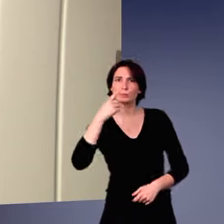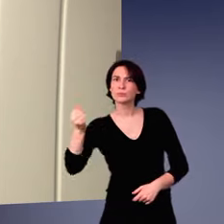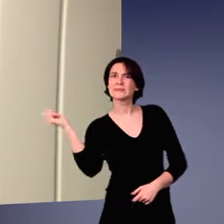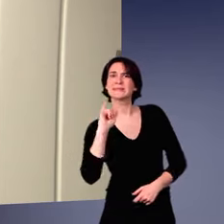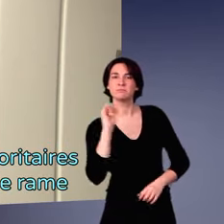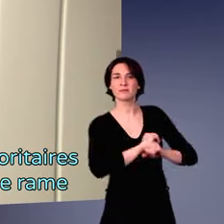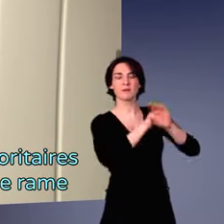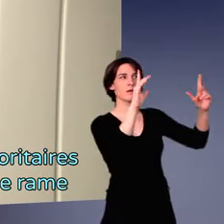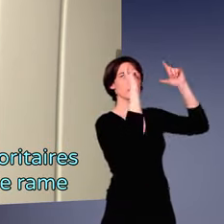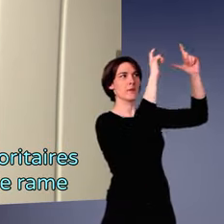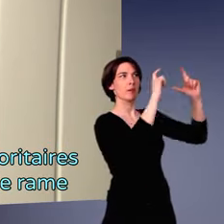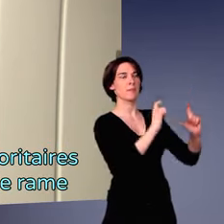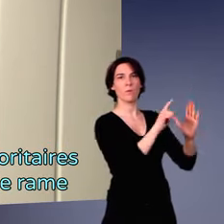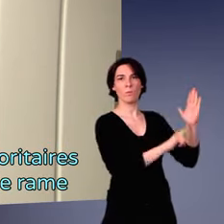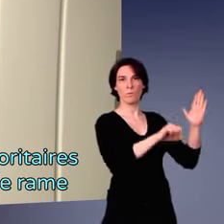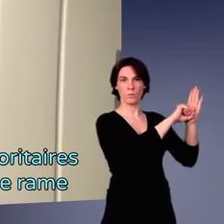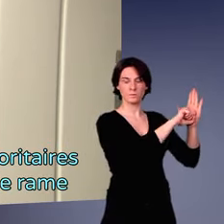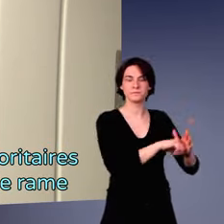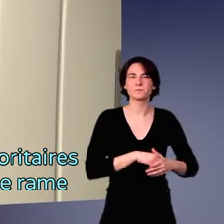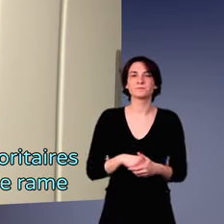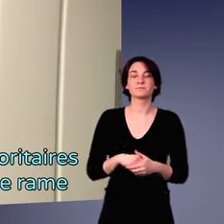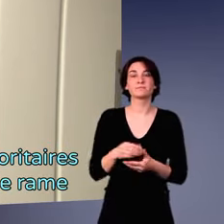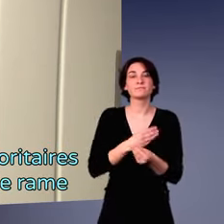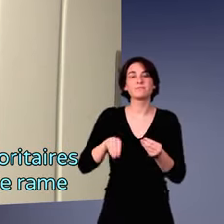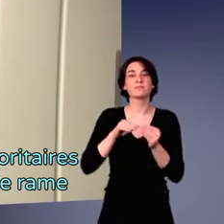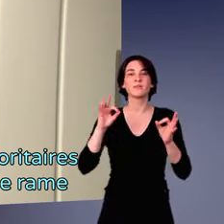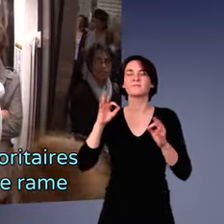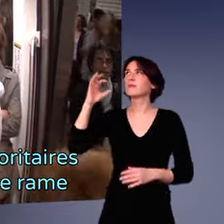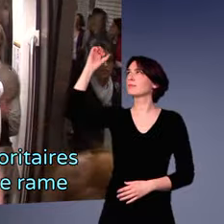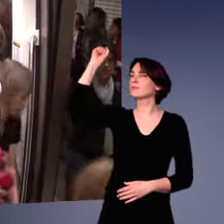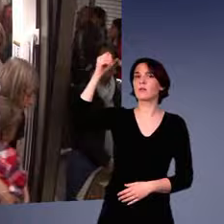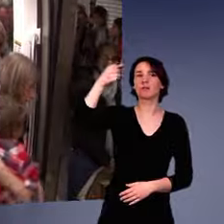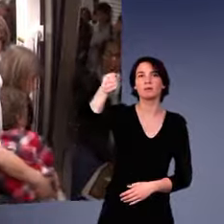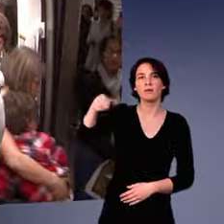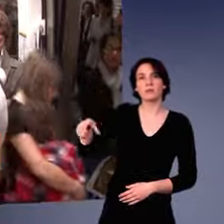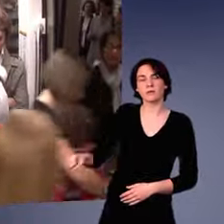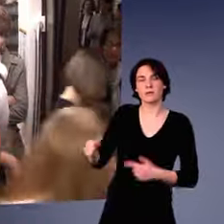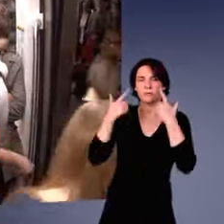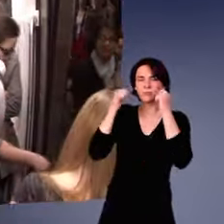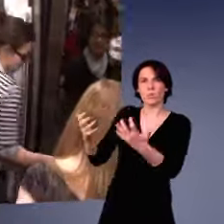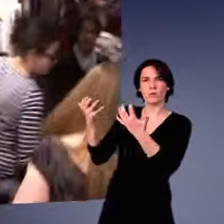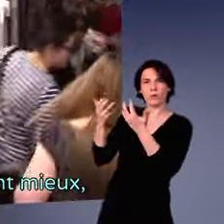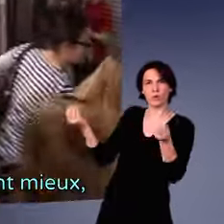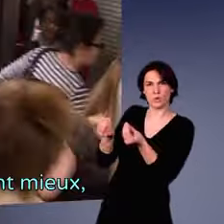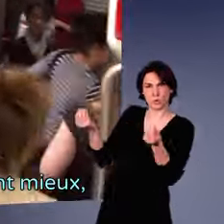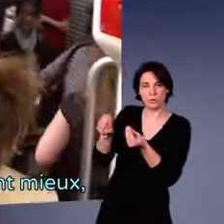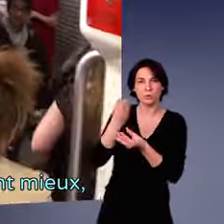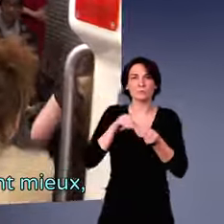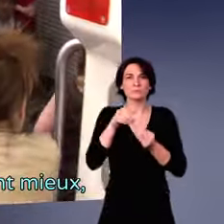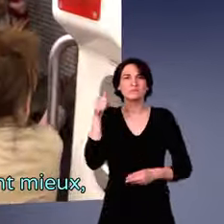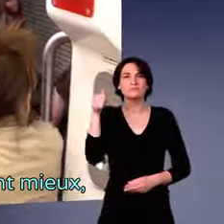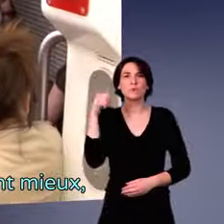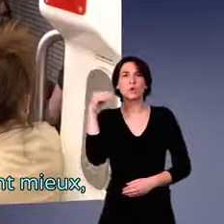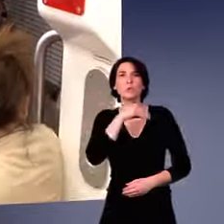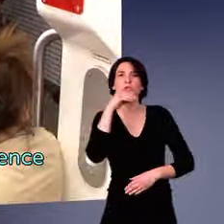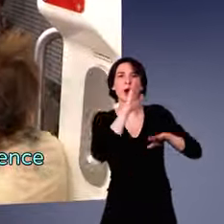républ la signalisation des places prioritaires sit é en tête et en queue de rame a été renforcé les barres de maintien